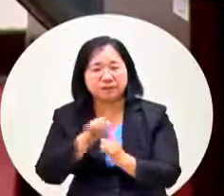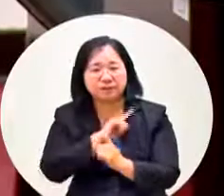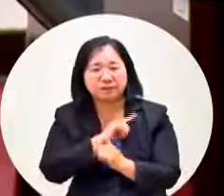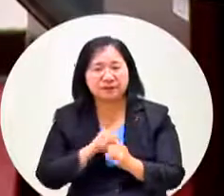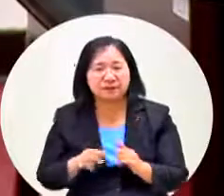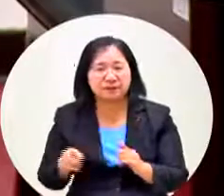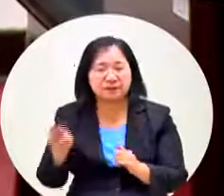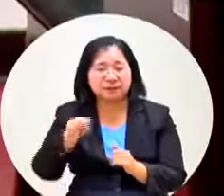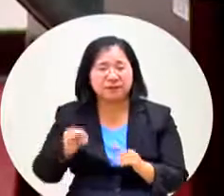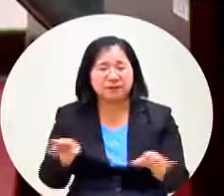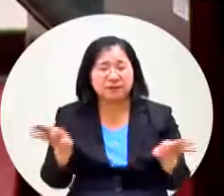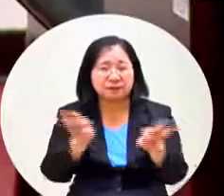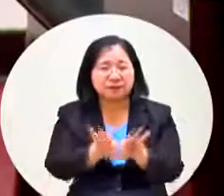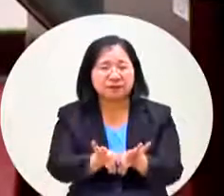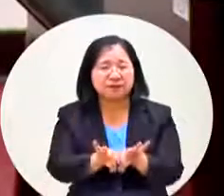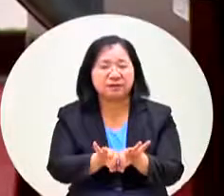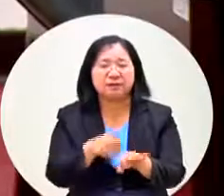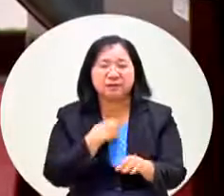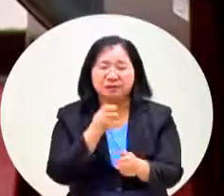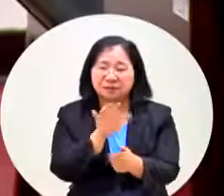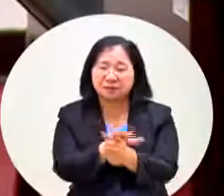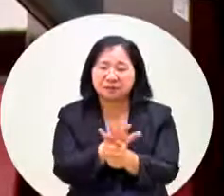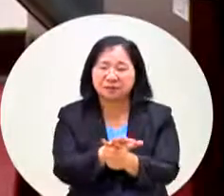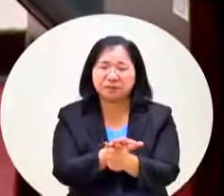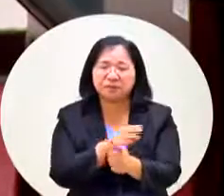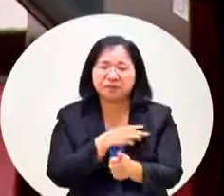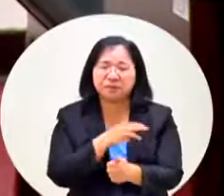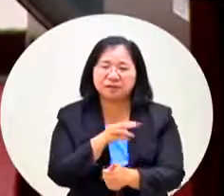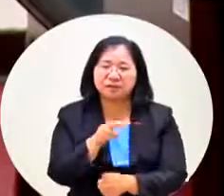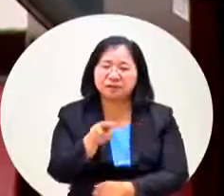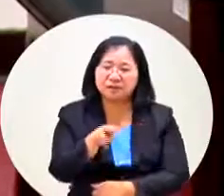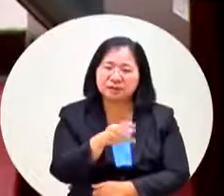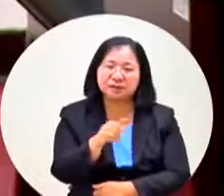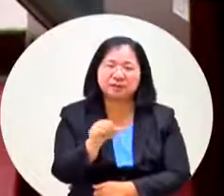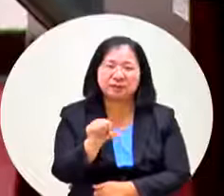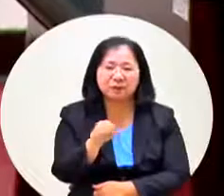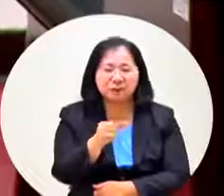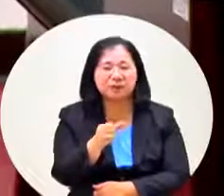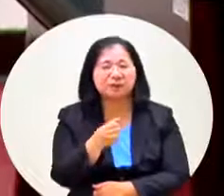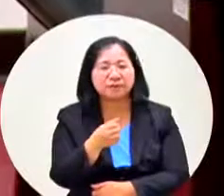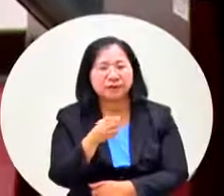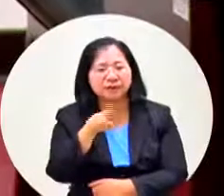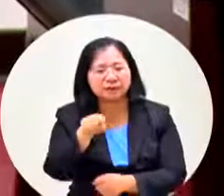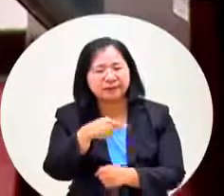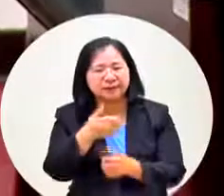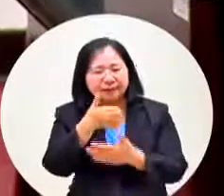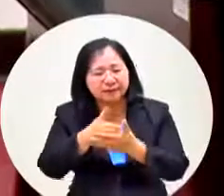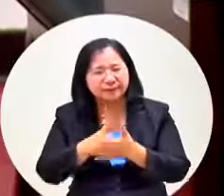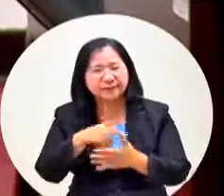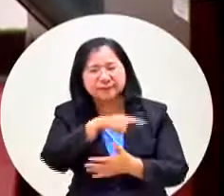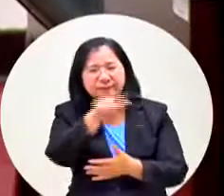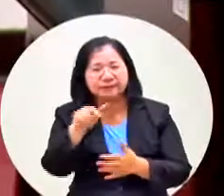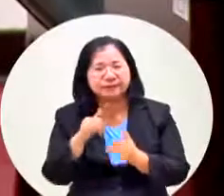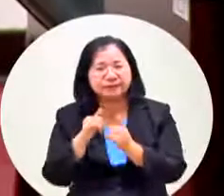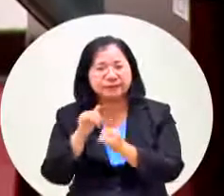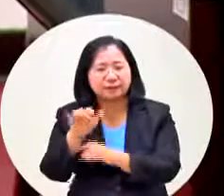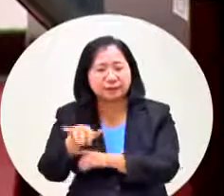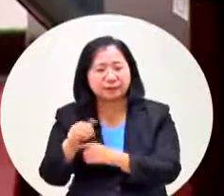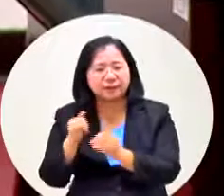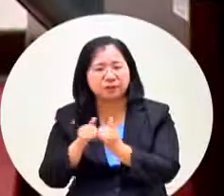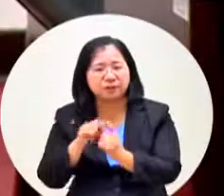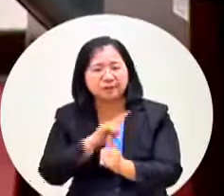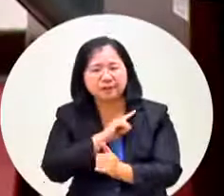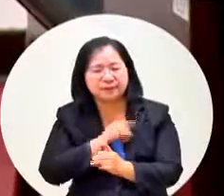针对这个部分，咱农委会2000农民家己负担2000，这个部分是不是咱这